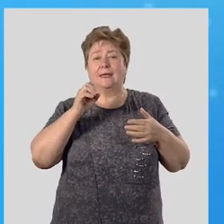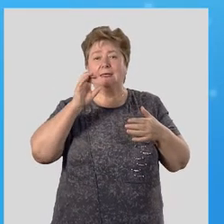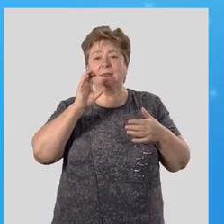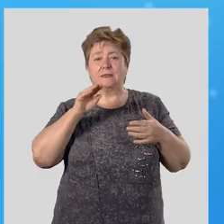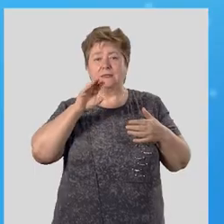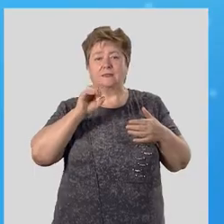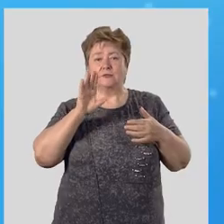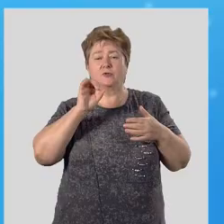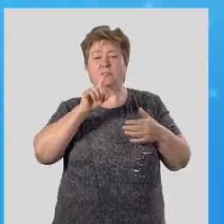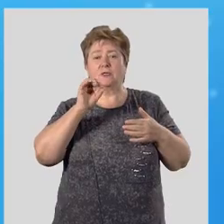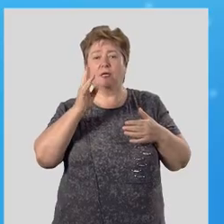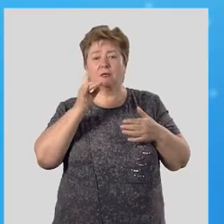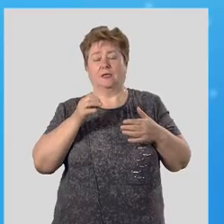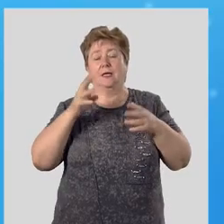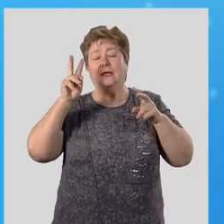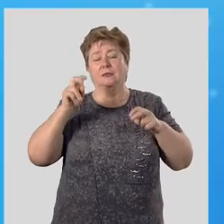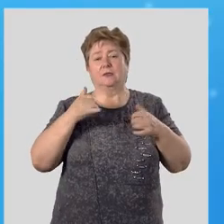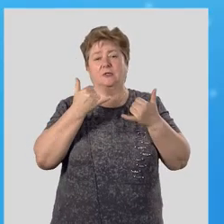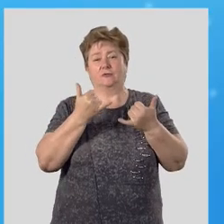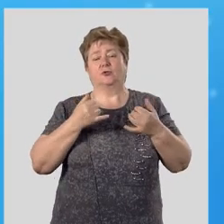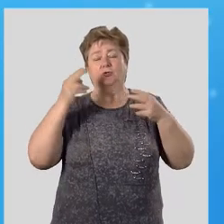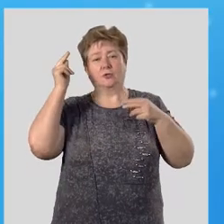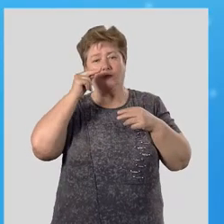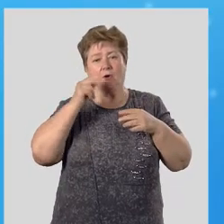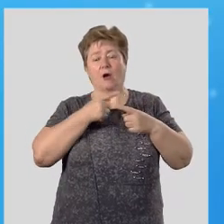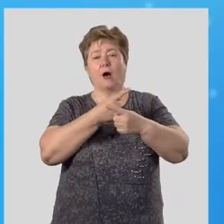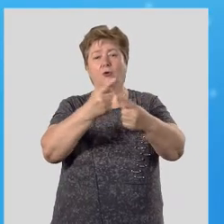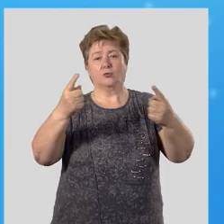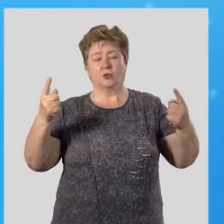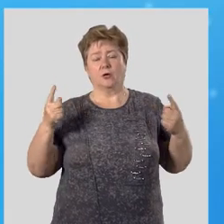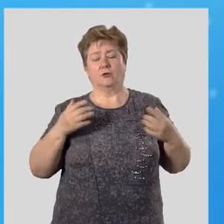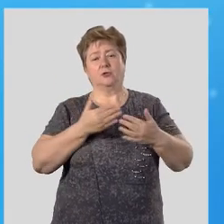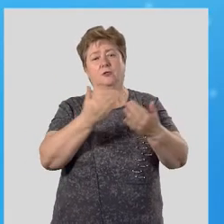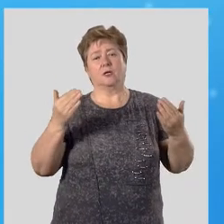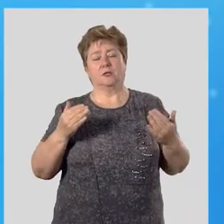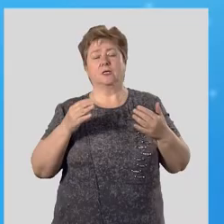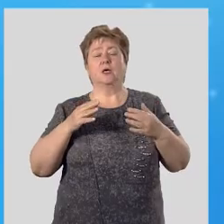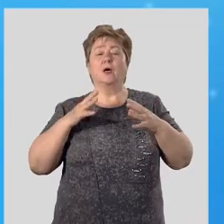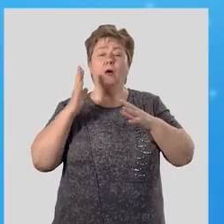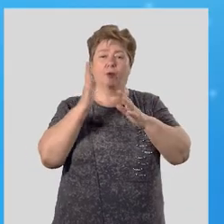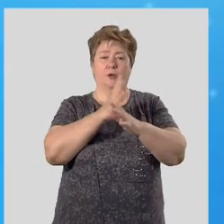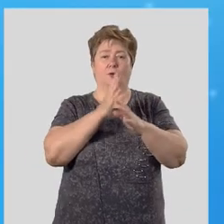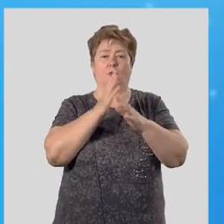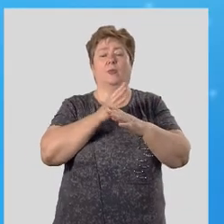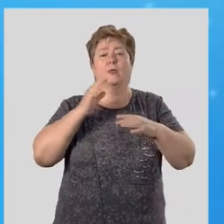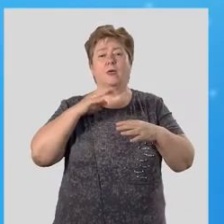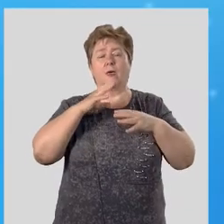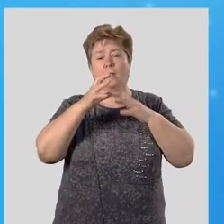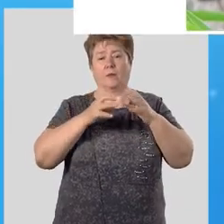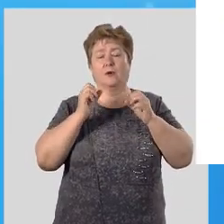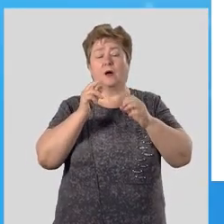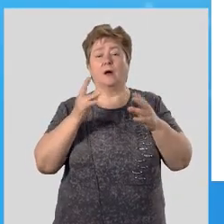естествознания. Тема нашего урока – окружающий нас природный мир. Как